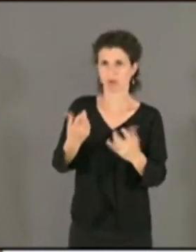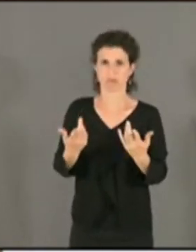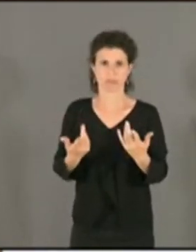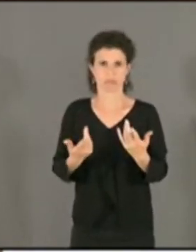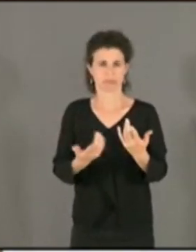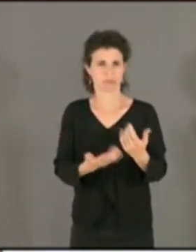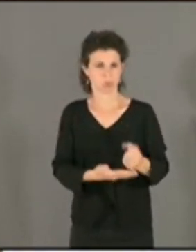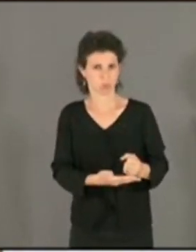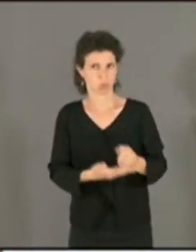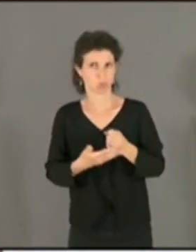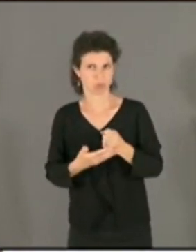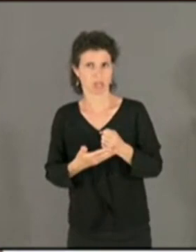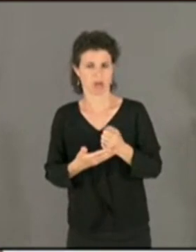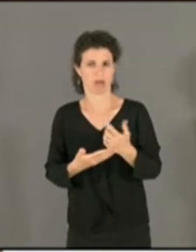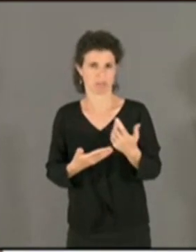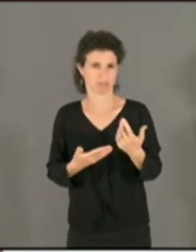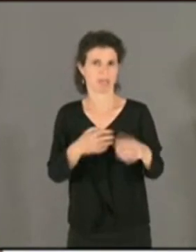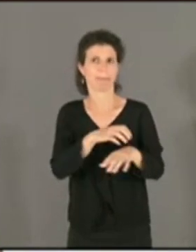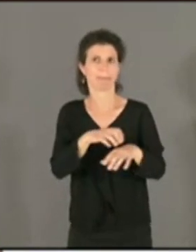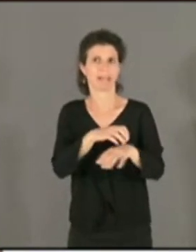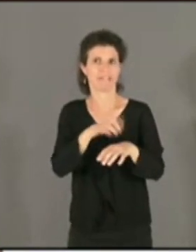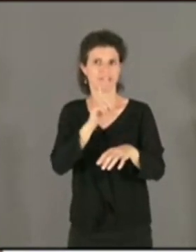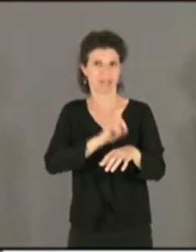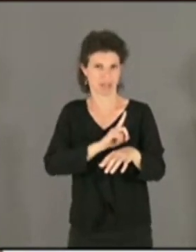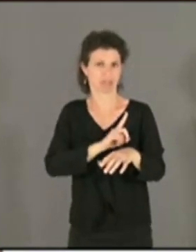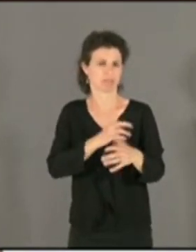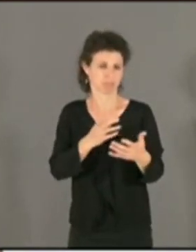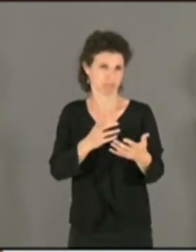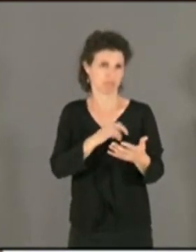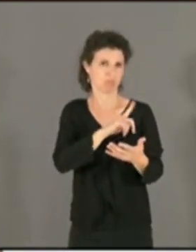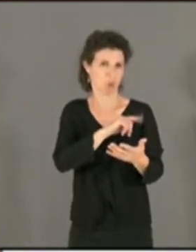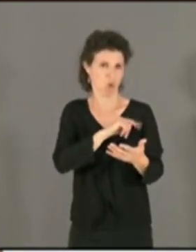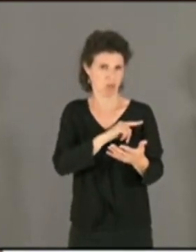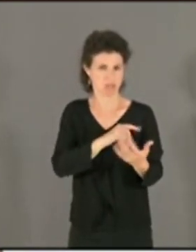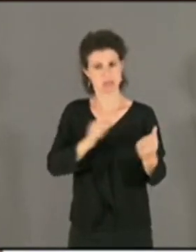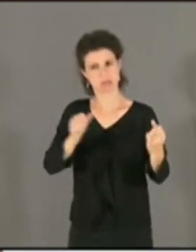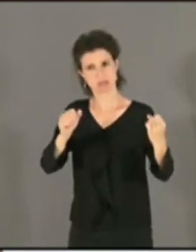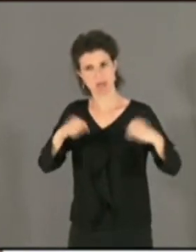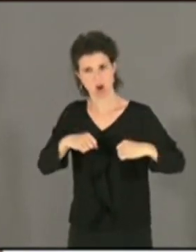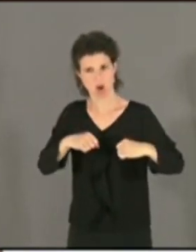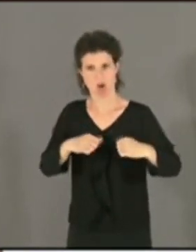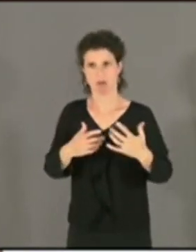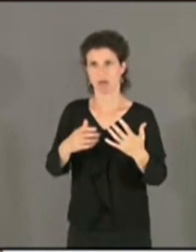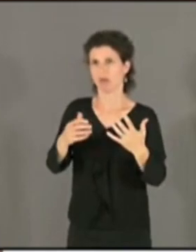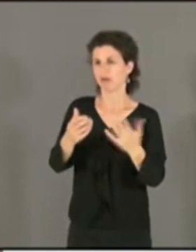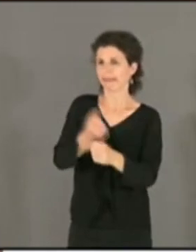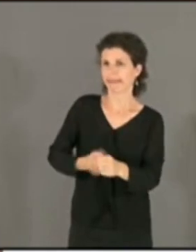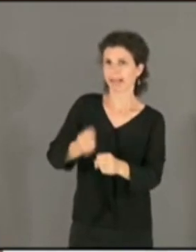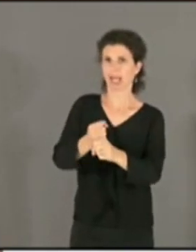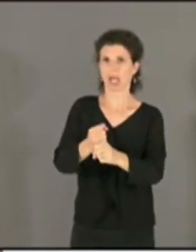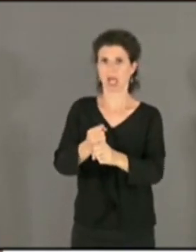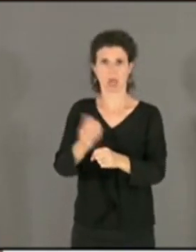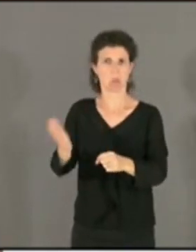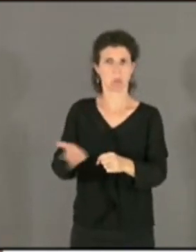soutien, l'accord de la préfète de police, de la création d'un super commissariat, d'un